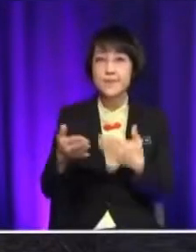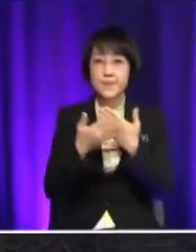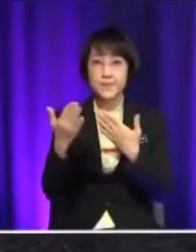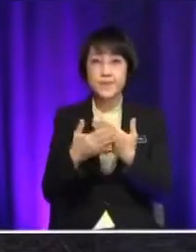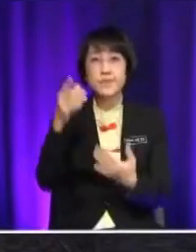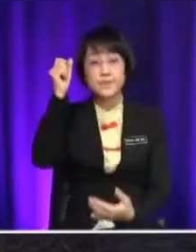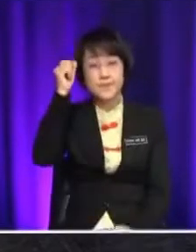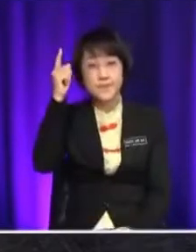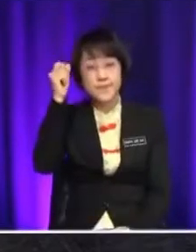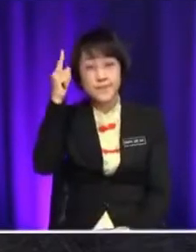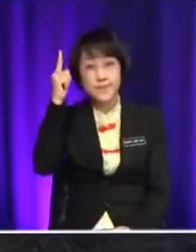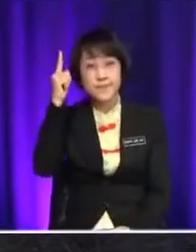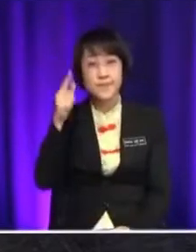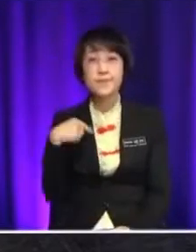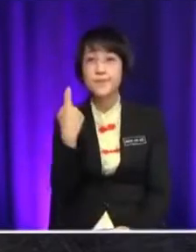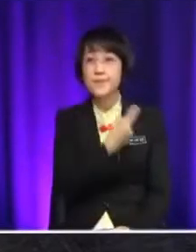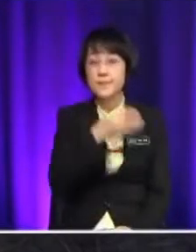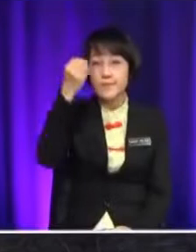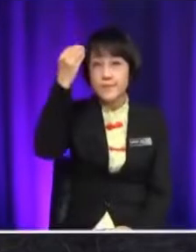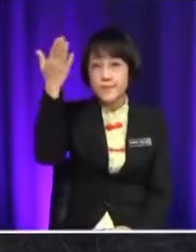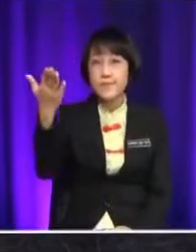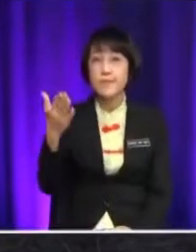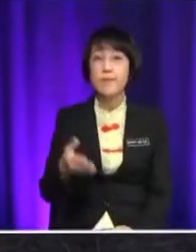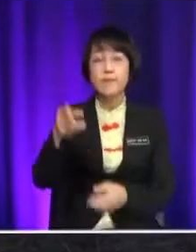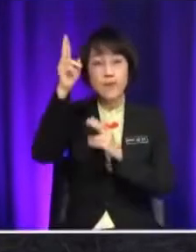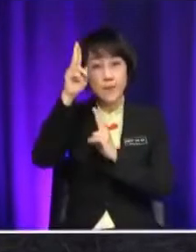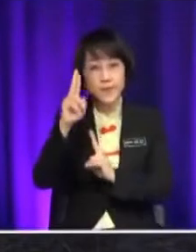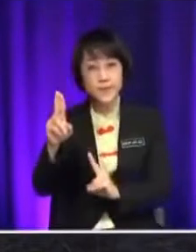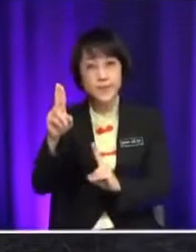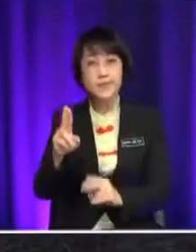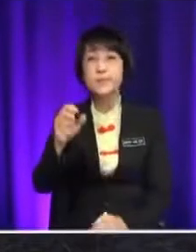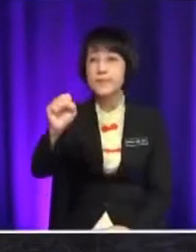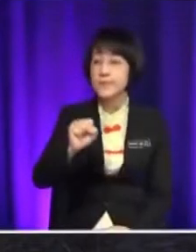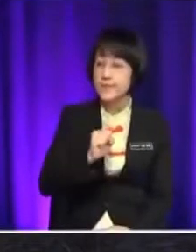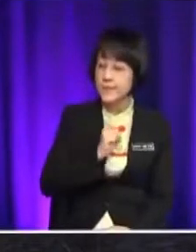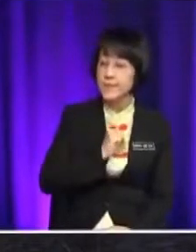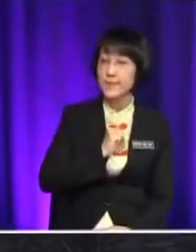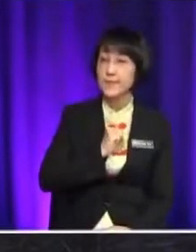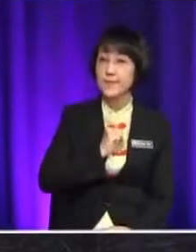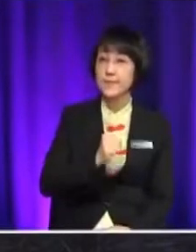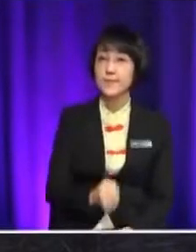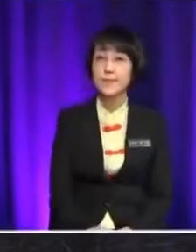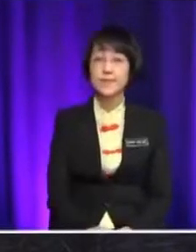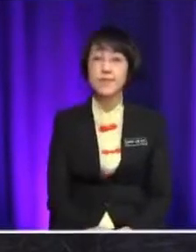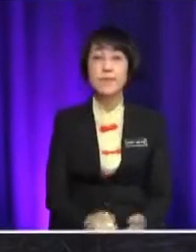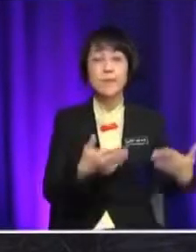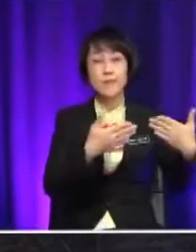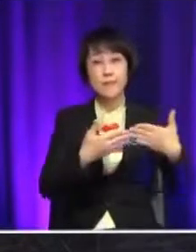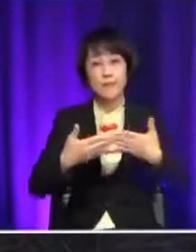formal. Maknanya perlu ada tata tertib dan sebagainya. Okey, kita tak nak lengah lah, Mira, ya. Kita terus